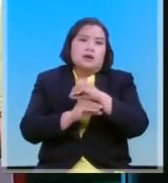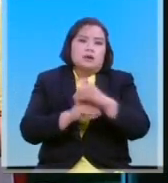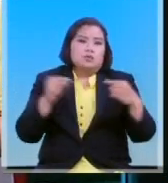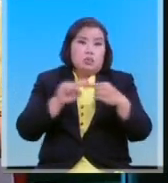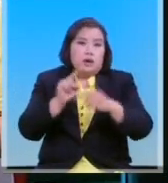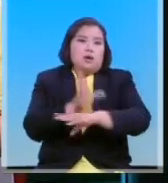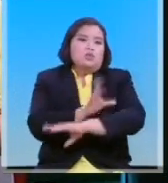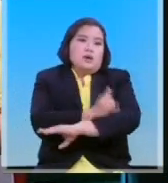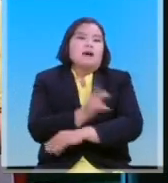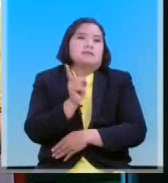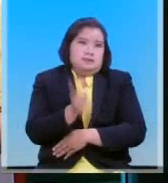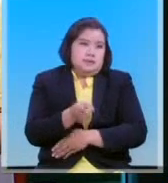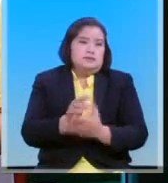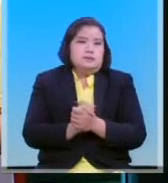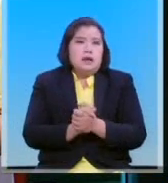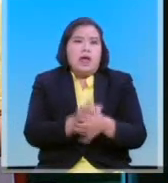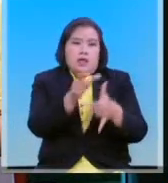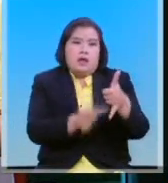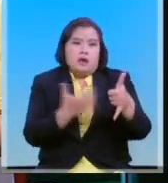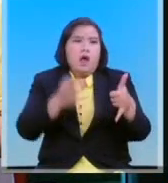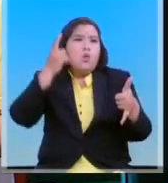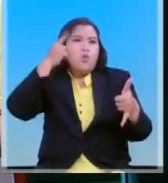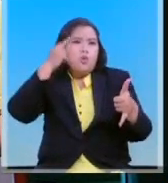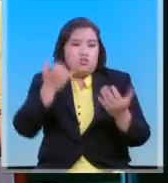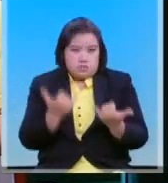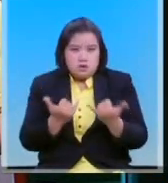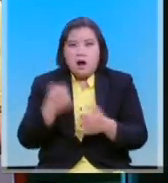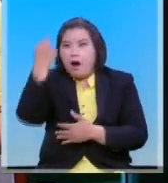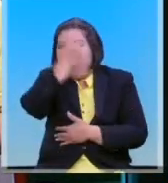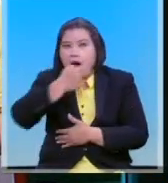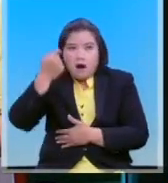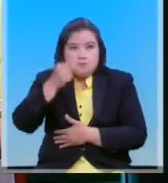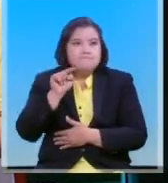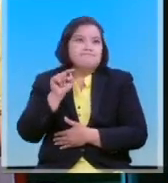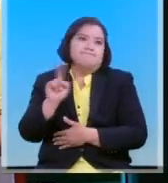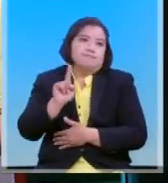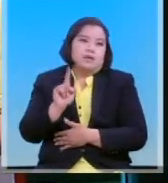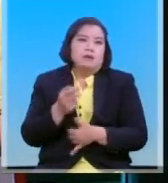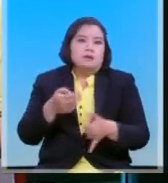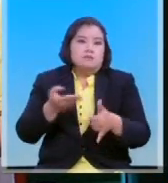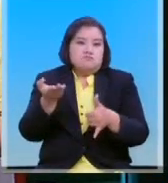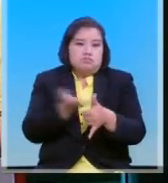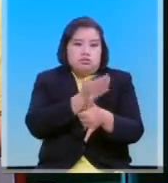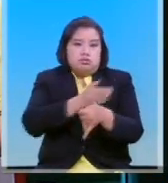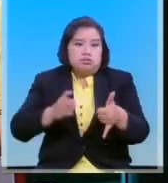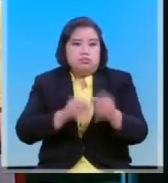เสียชีวิตแล้วต่อไปนี้ก็ต้องติดตามขยายผลกันต่อไปว่าใครนะครับเป็นผู้ที่ฆาตกรรมเธอแล้วเอาศพเธอมาไว้ที่นี ่ค่ะ คดีต่อ